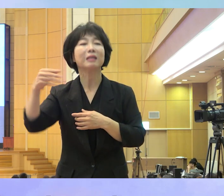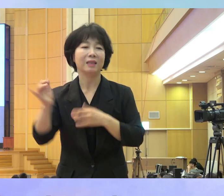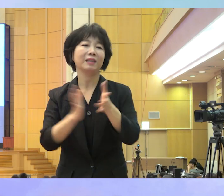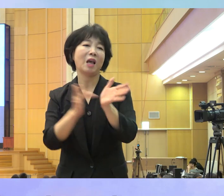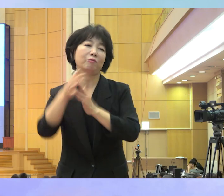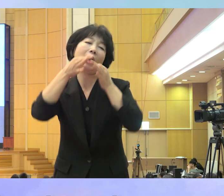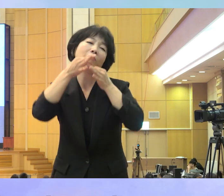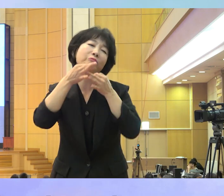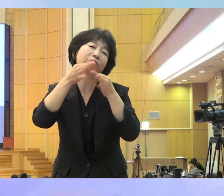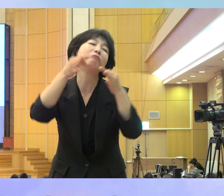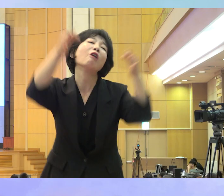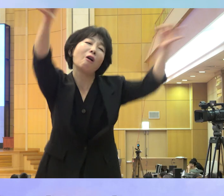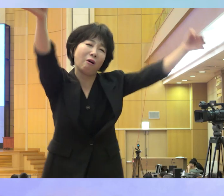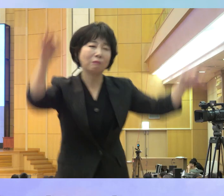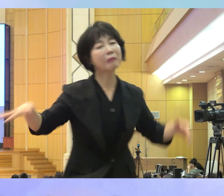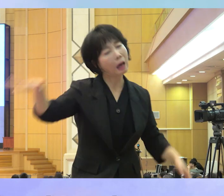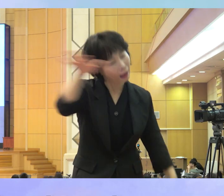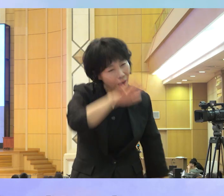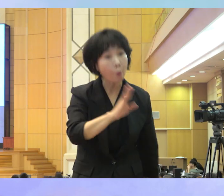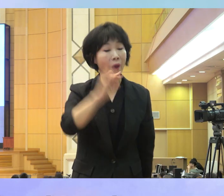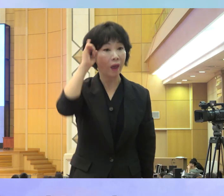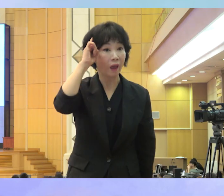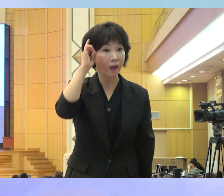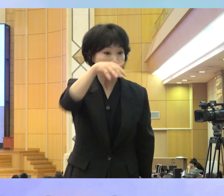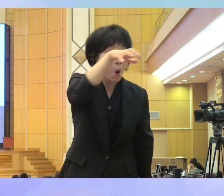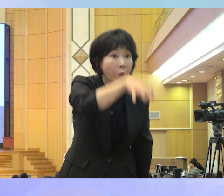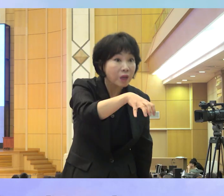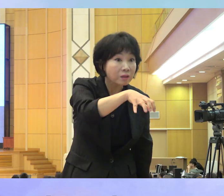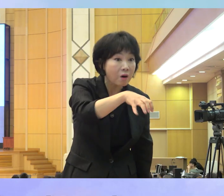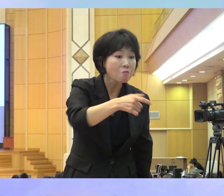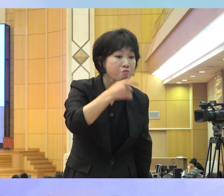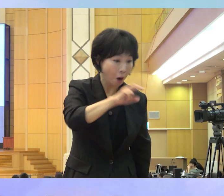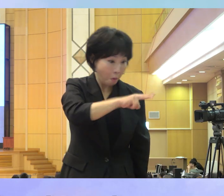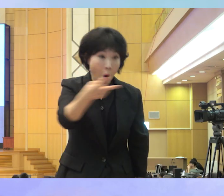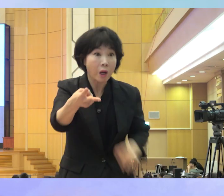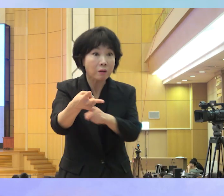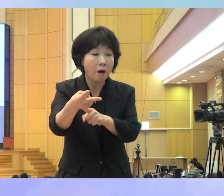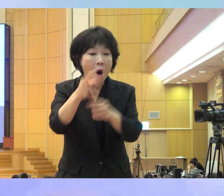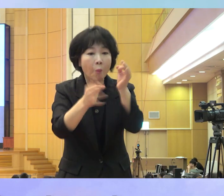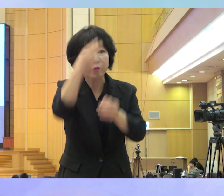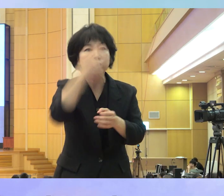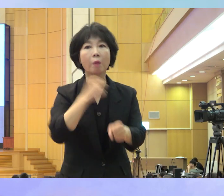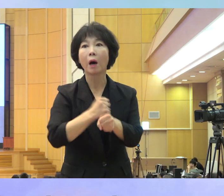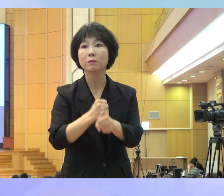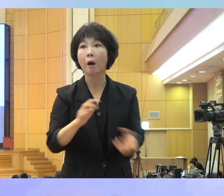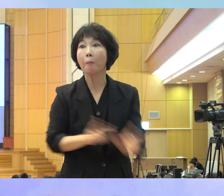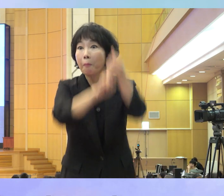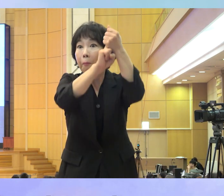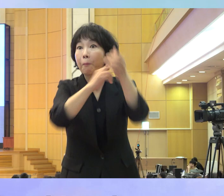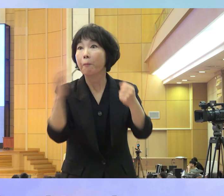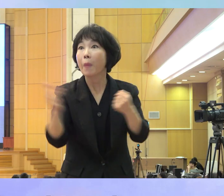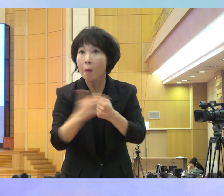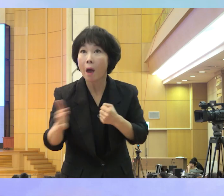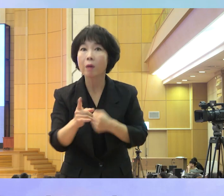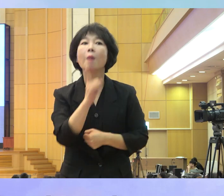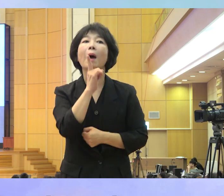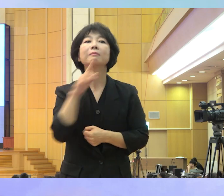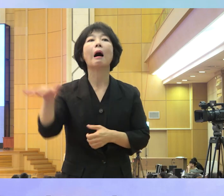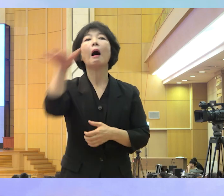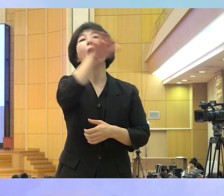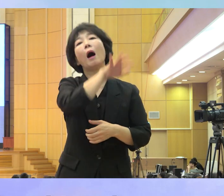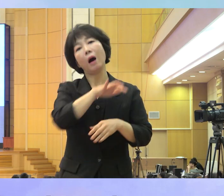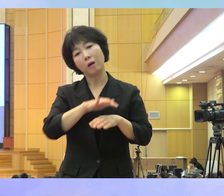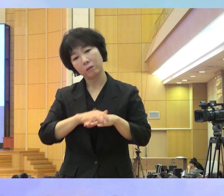가나에서 물을 포도주게 되게 했고, 갈릴리 가나 바로 위에